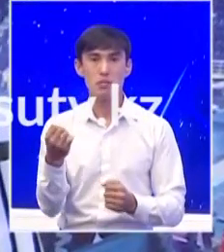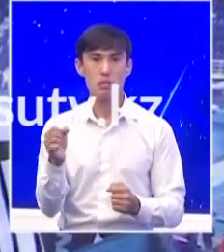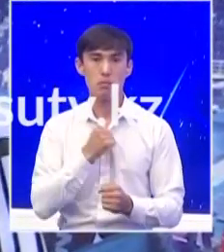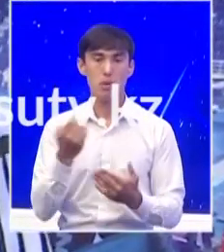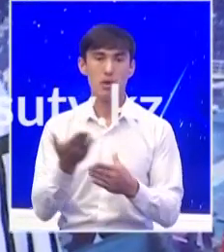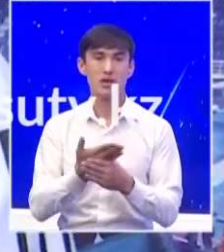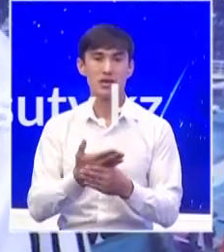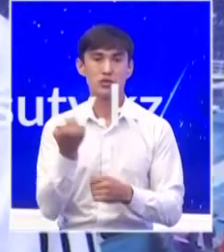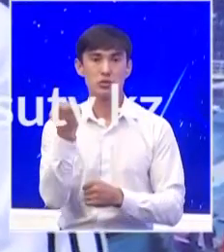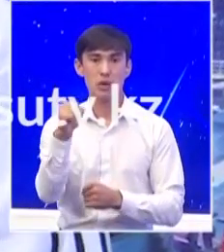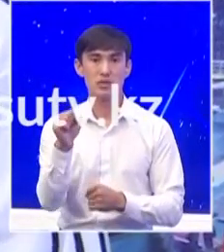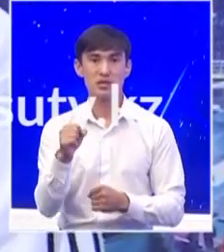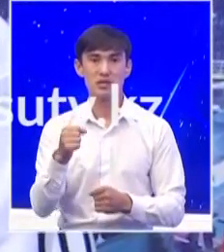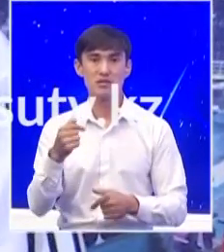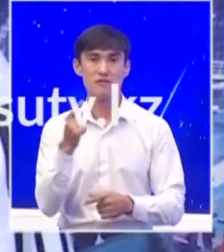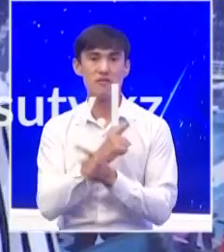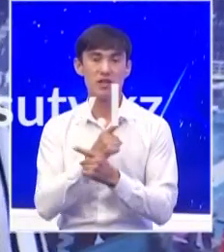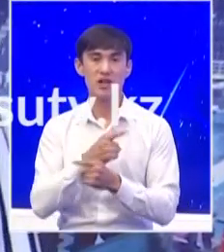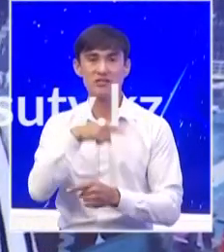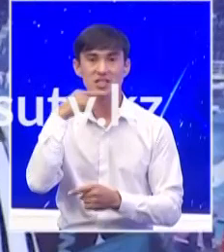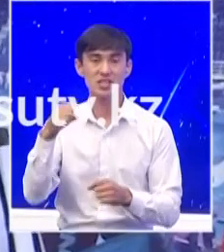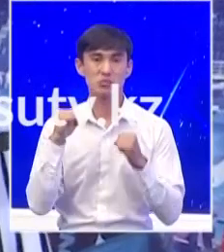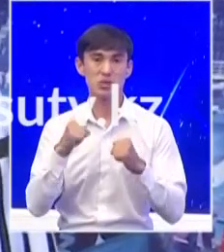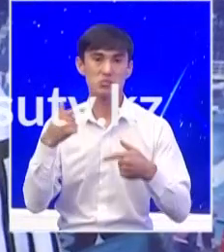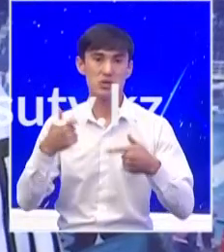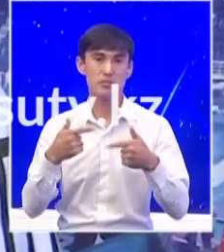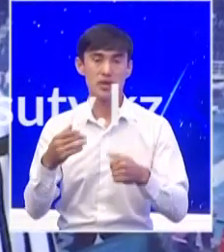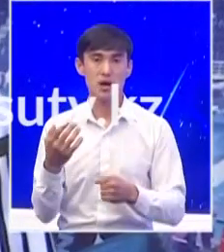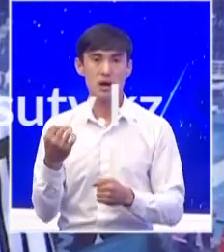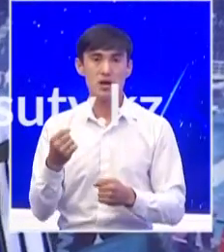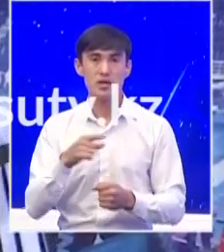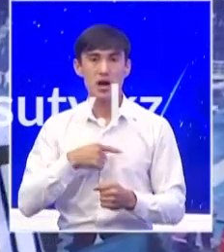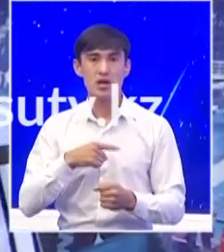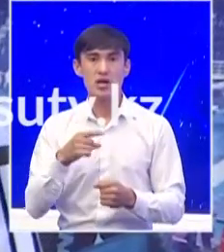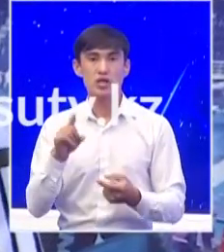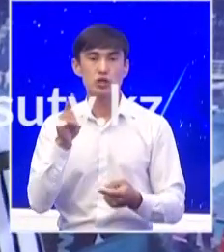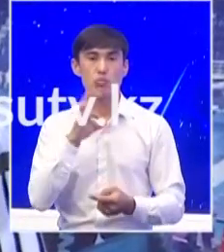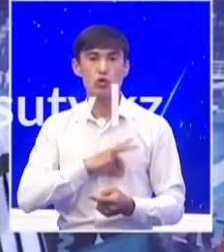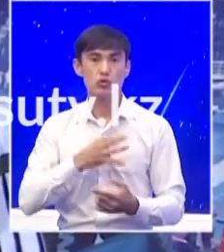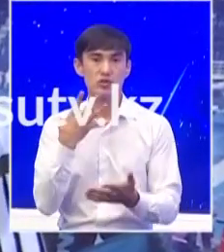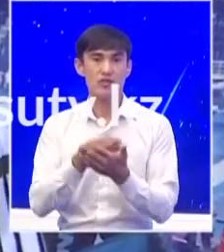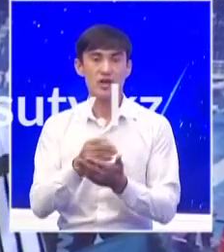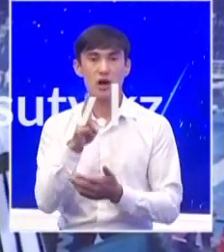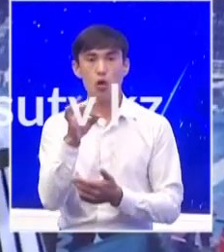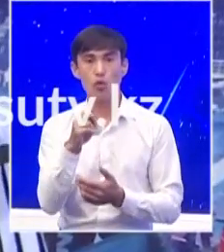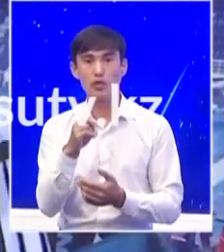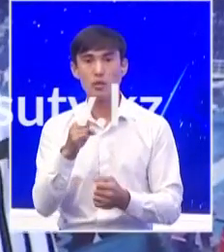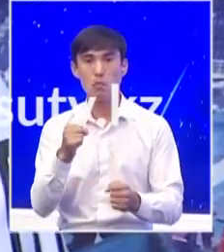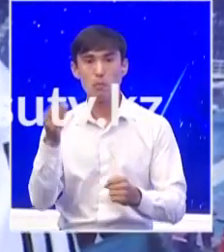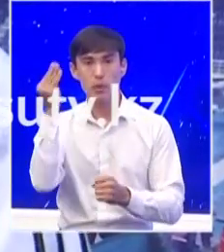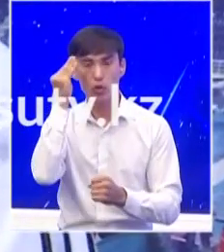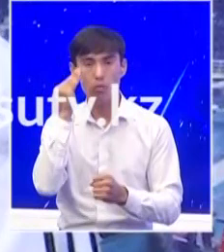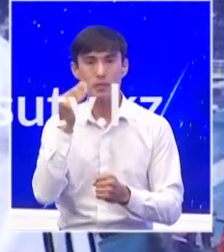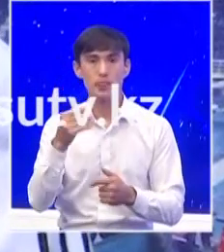в финальном поединке с российским спортсменом. В предварительных поединках я также использую свои коронные приемы и выиграл филиппинца и представителя